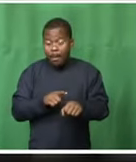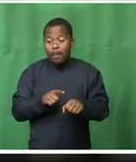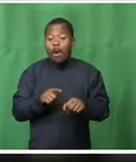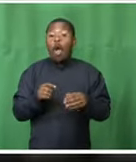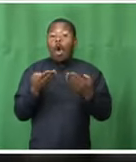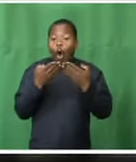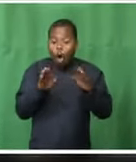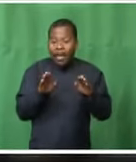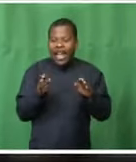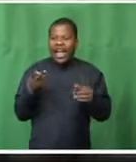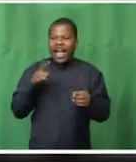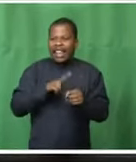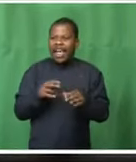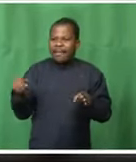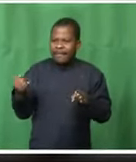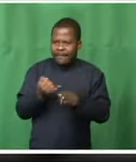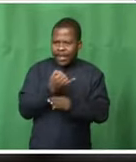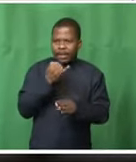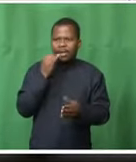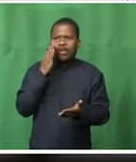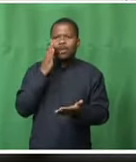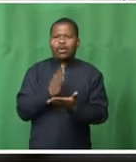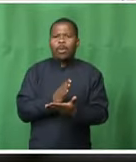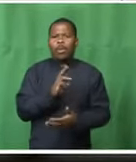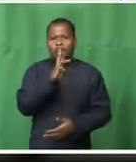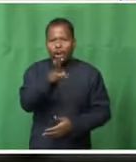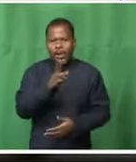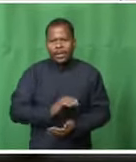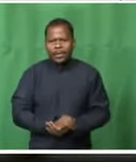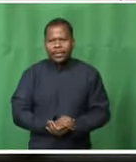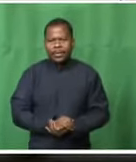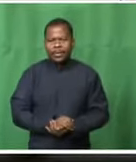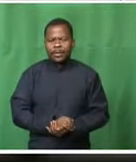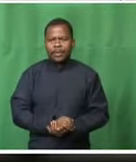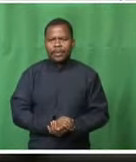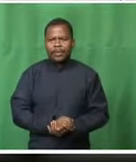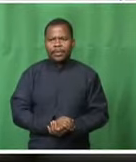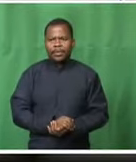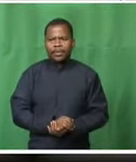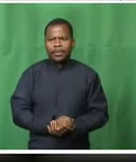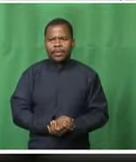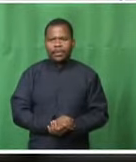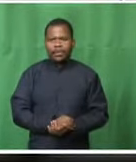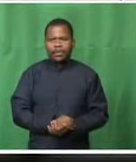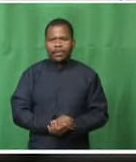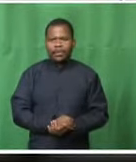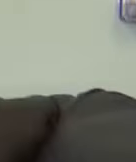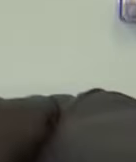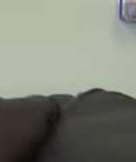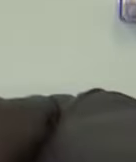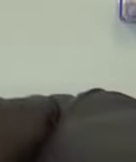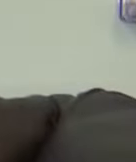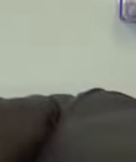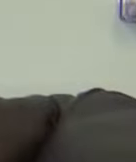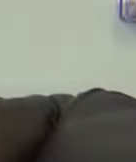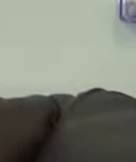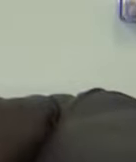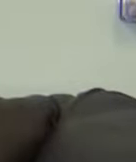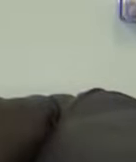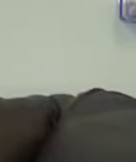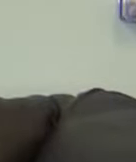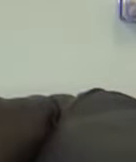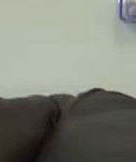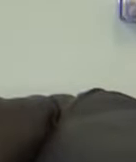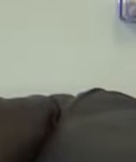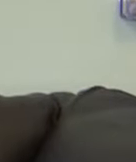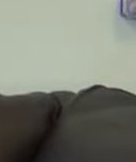kuloyo lothunyelelwe pheceleti iview once feature. Tindzaba Emini Eswatini TV kubika Sifiso Nxumalo ngena Smova